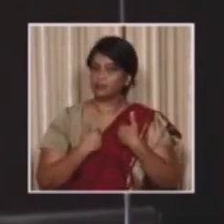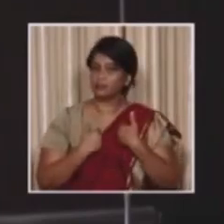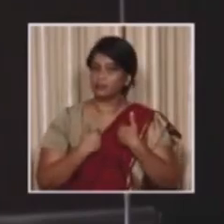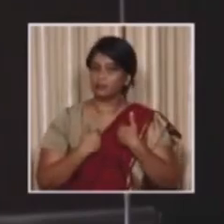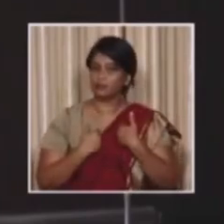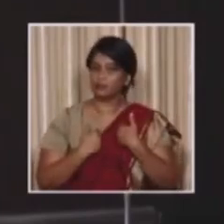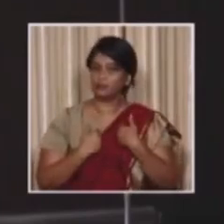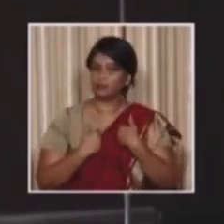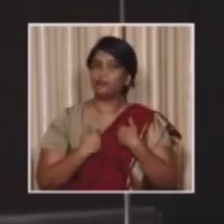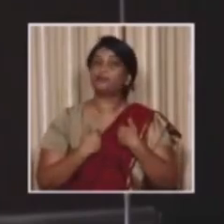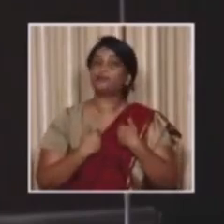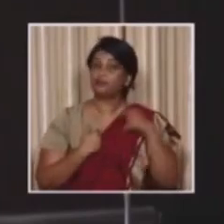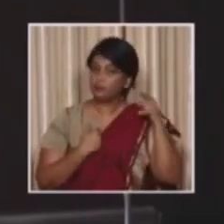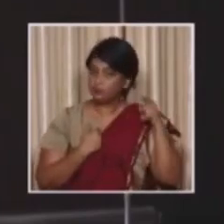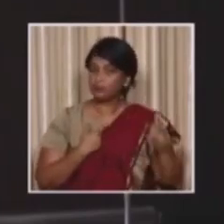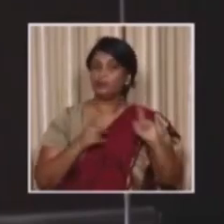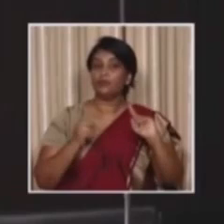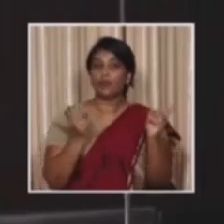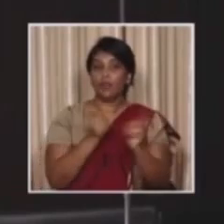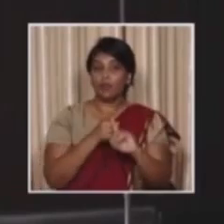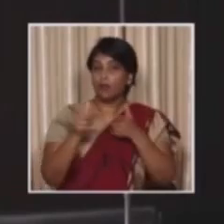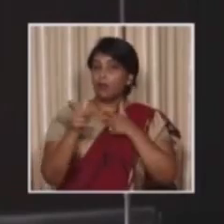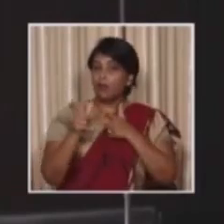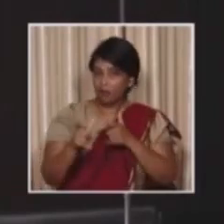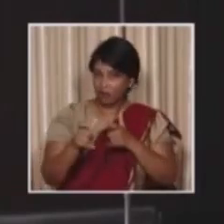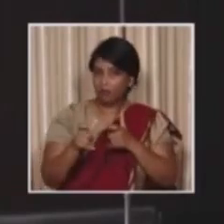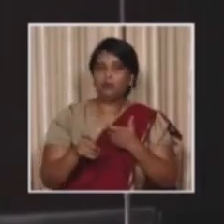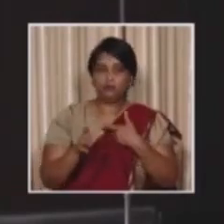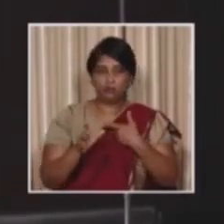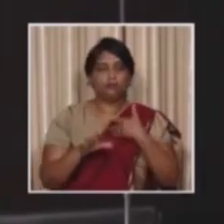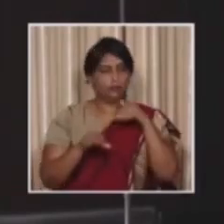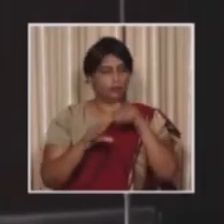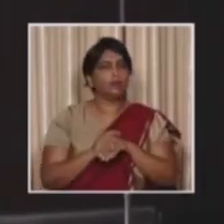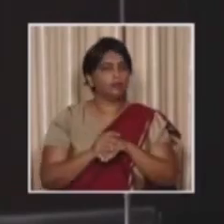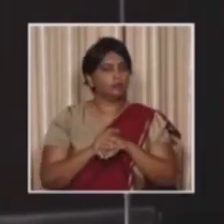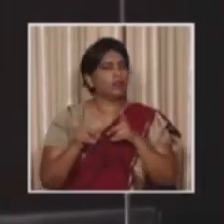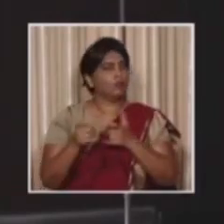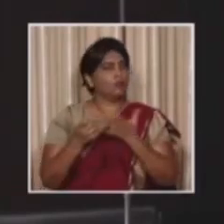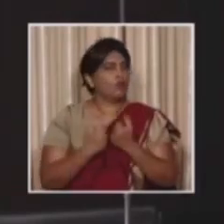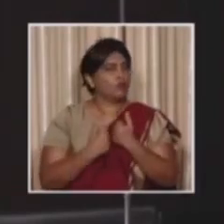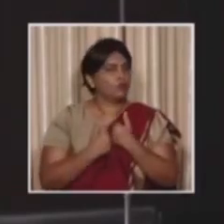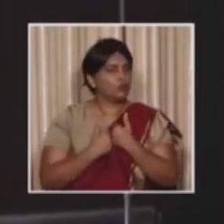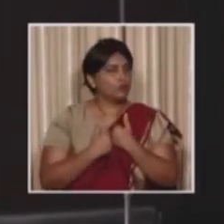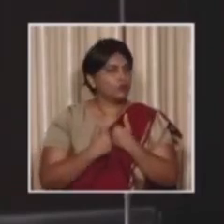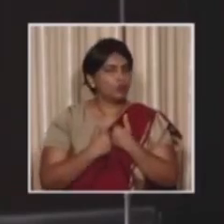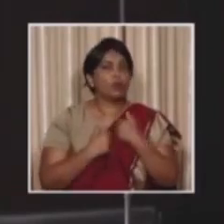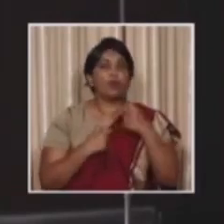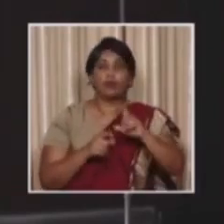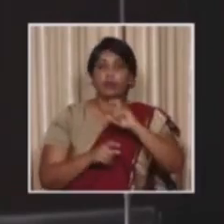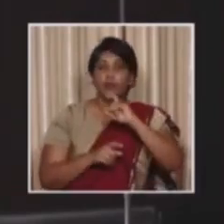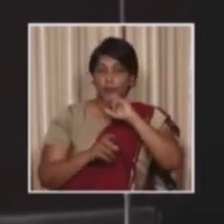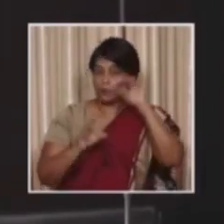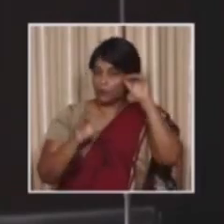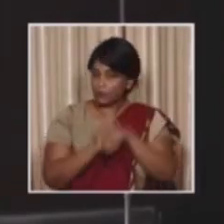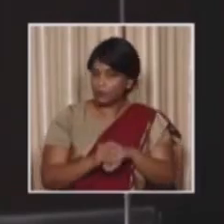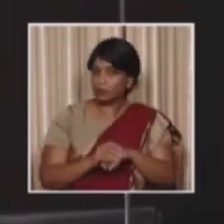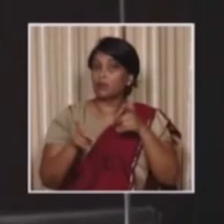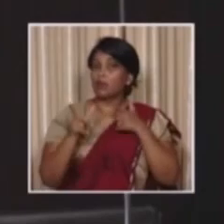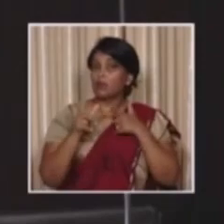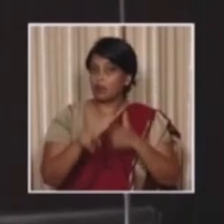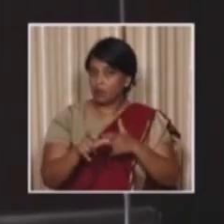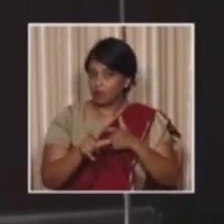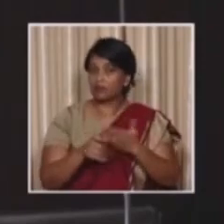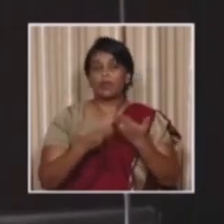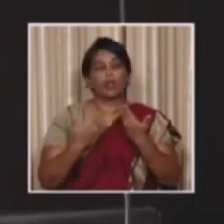கையில் தந்தார்கள்? இதைத்தான் நீதிமன்றத்தில் இருந்த தங்கத்துறை சொன்னார். நீதிமன்றத்தில் நீதியரசர் கேட்ட பொழுது சொன்னார், ஆயுதங்கள் எங்கள் நாங்கள் ஆயுதங்கள்